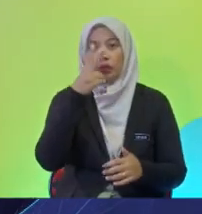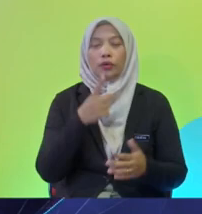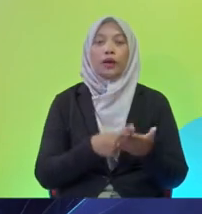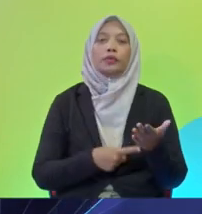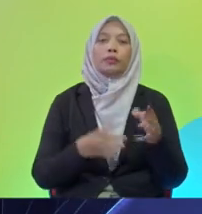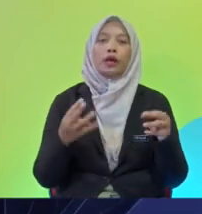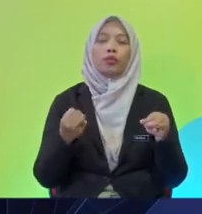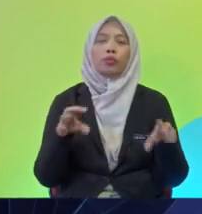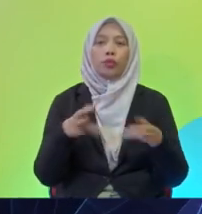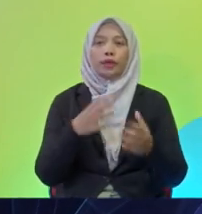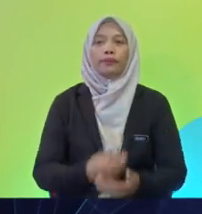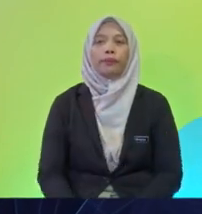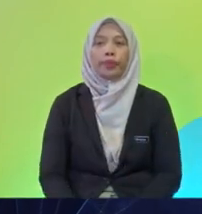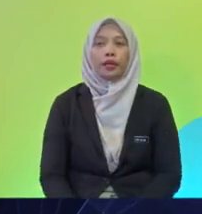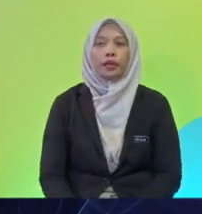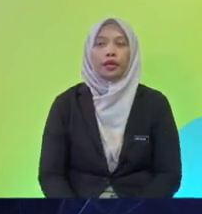menyerang.